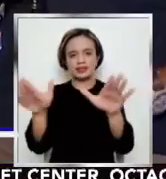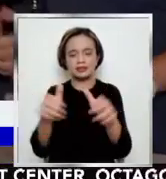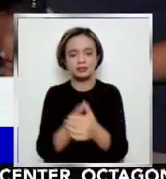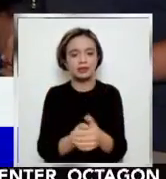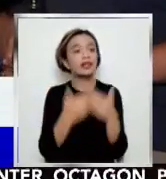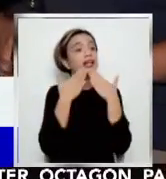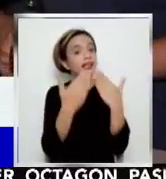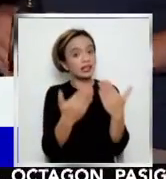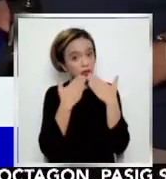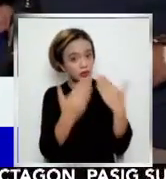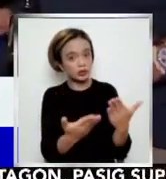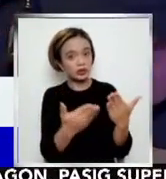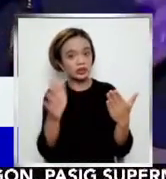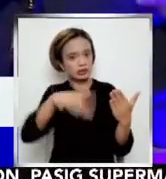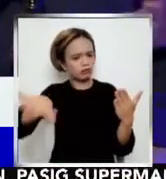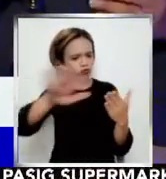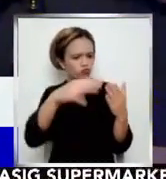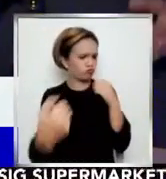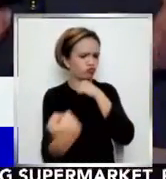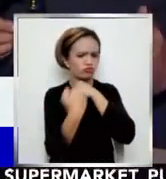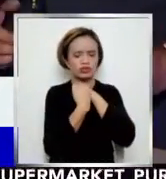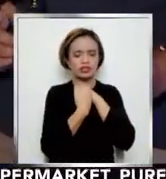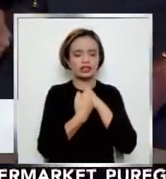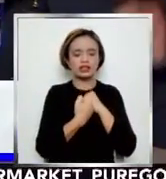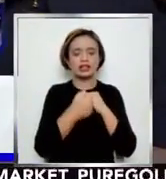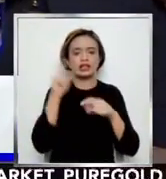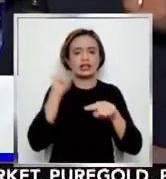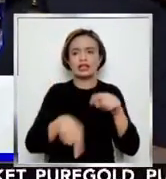suporta nila na talagang hindi kayang pasalamatan ng salita